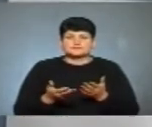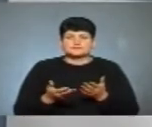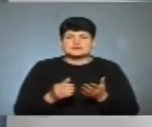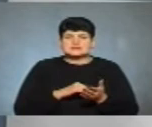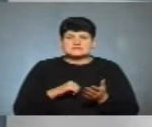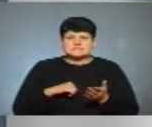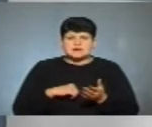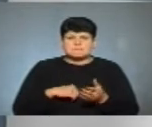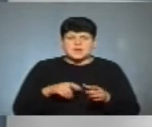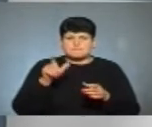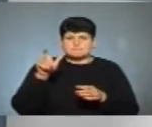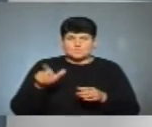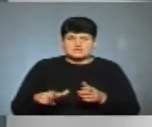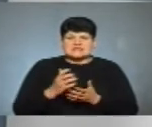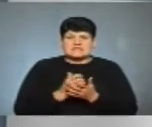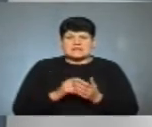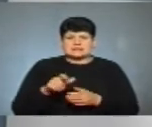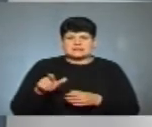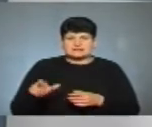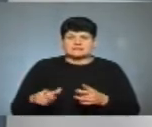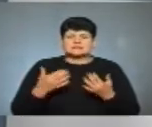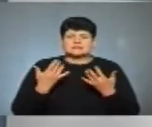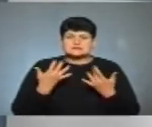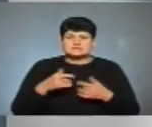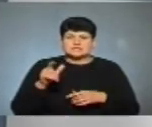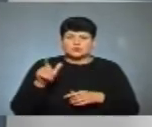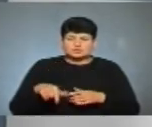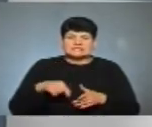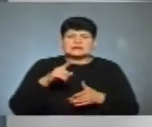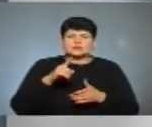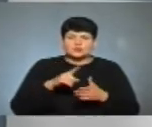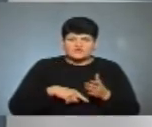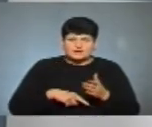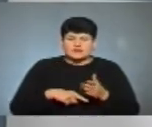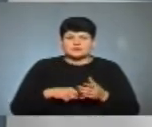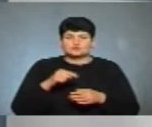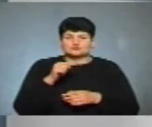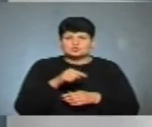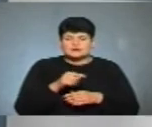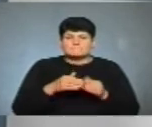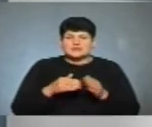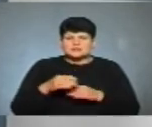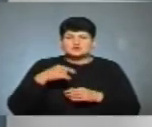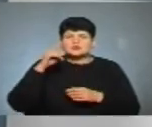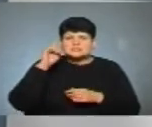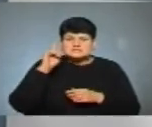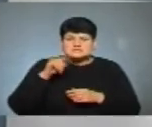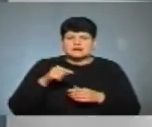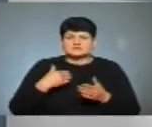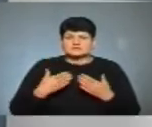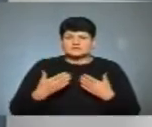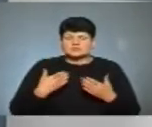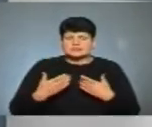сама постать самого кандидата. Наскільки людина довіряє, тому що їх практично знають і ставляться